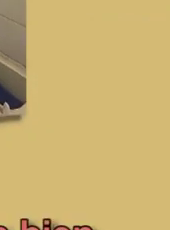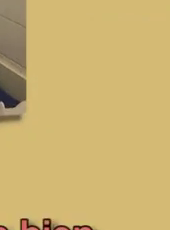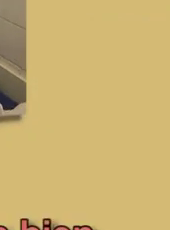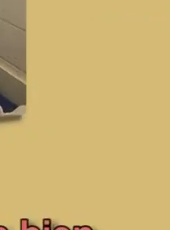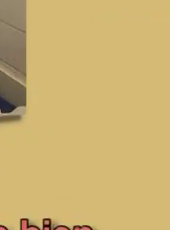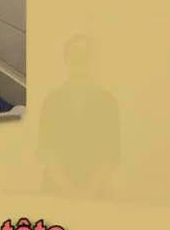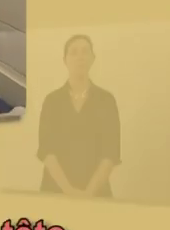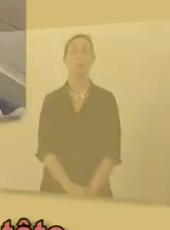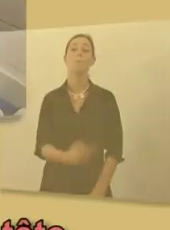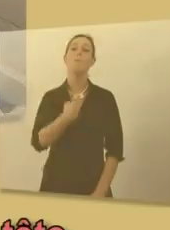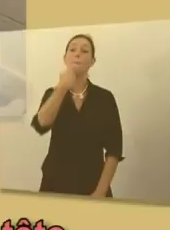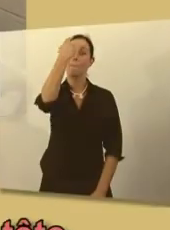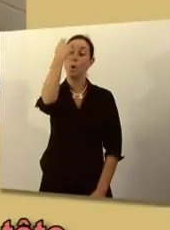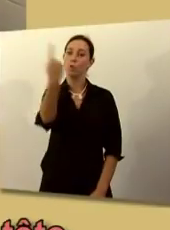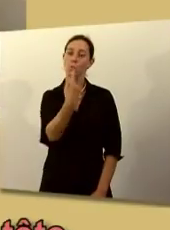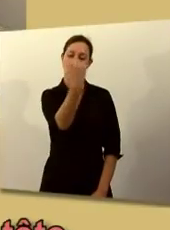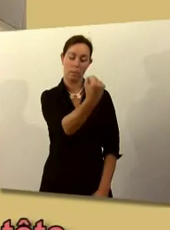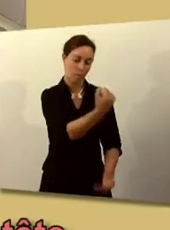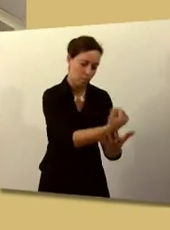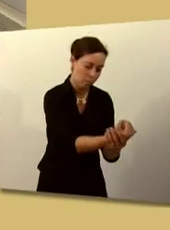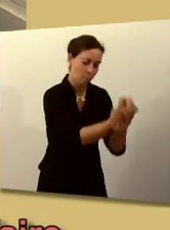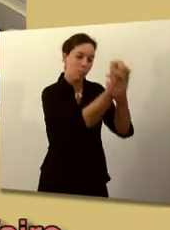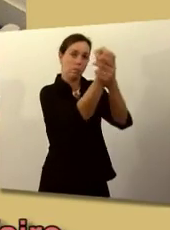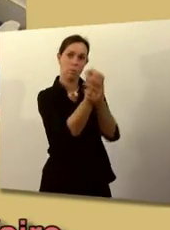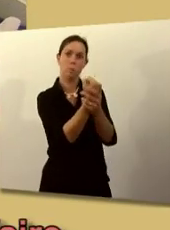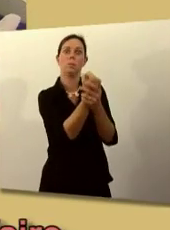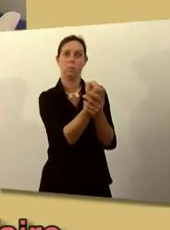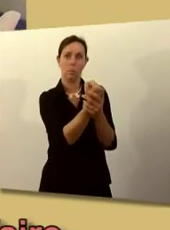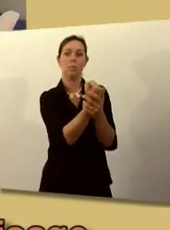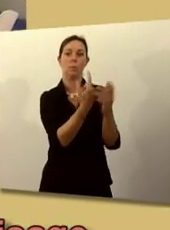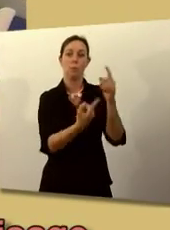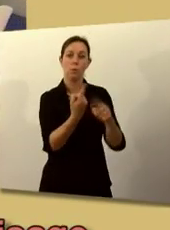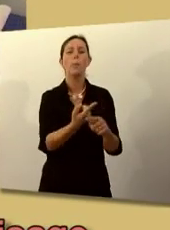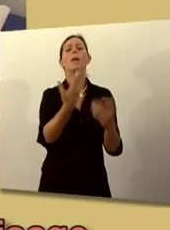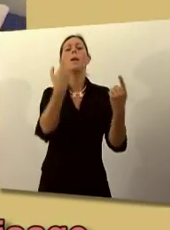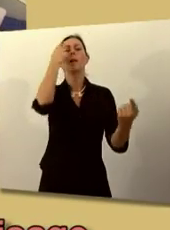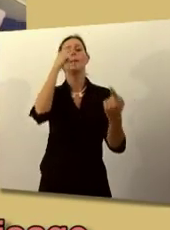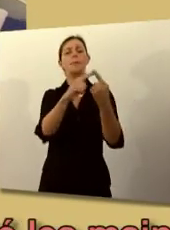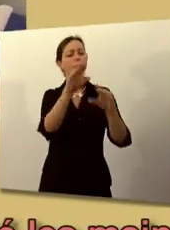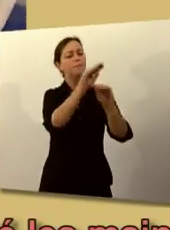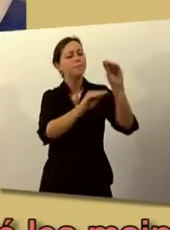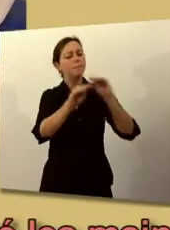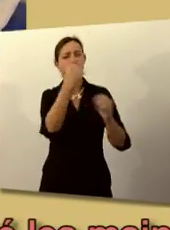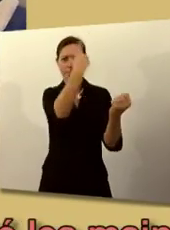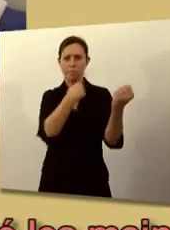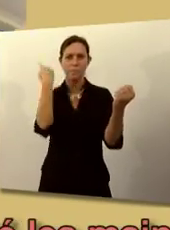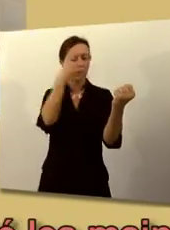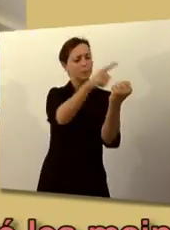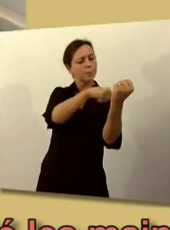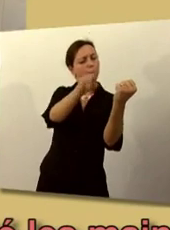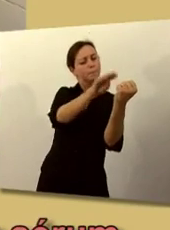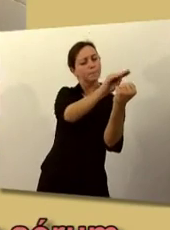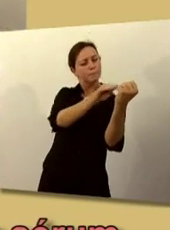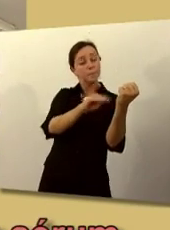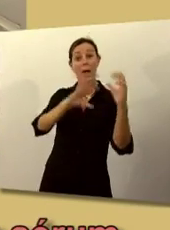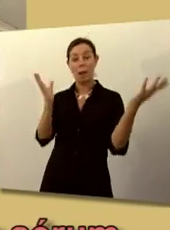Toujours bien maintenir sa tête. Voilà. Alors, pour faire le soin du visage, donc moi je me suis désinfecté les mains. Donc, vous